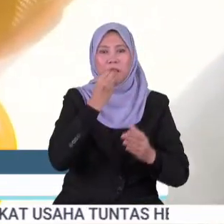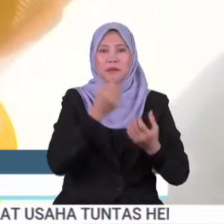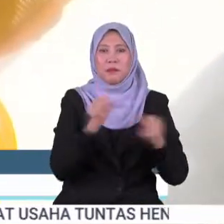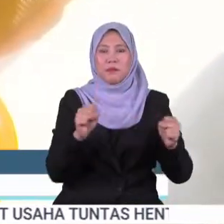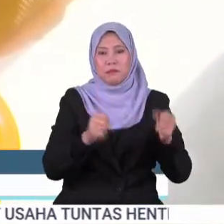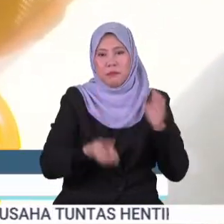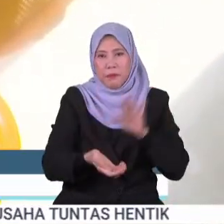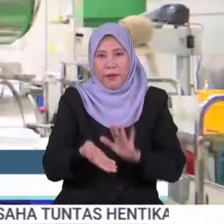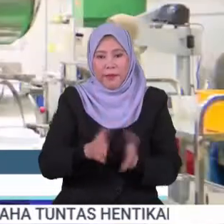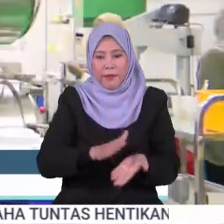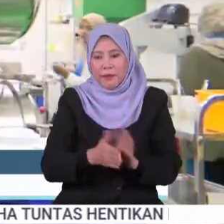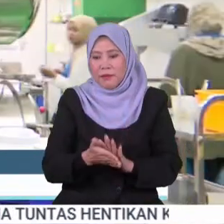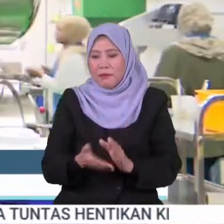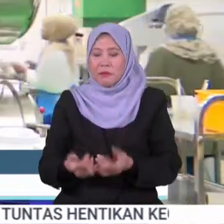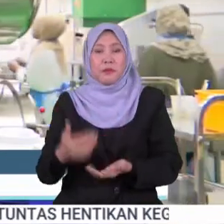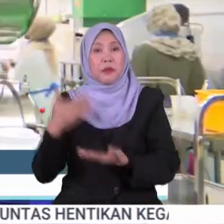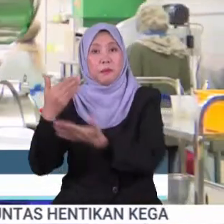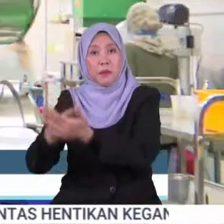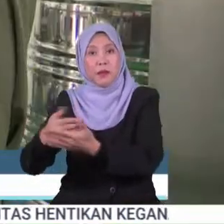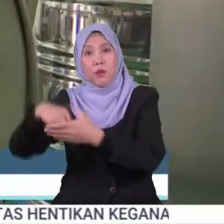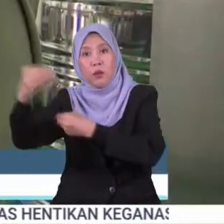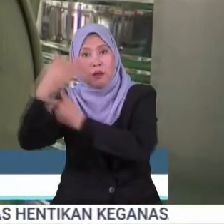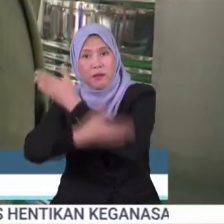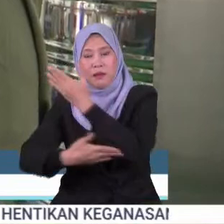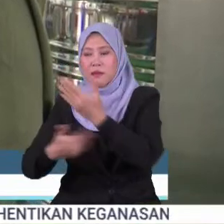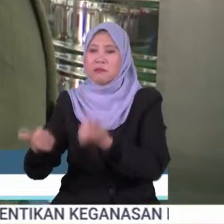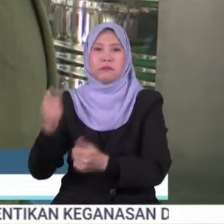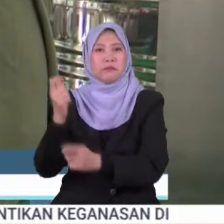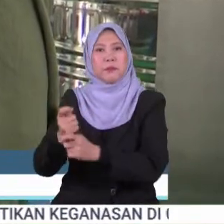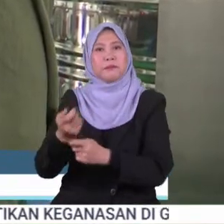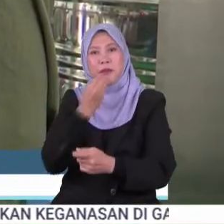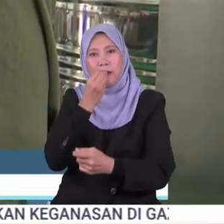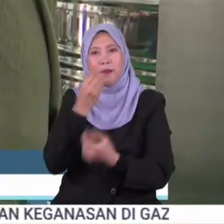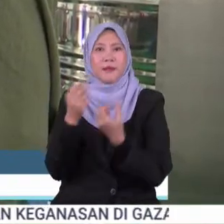sana saya tak putus bekalan makanan lah.